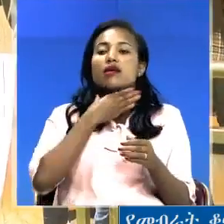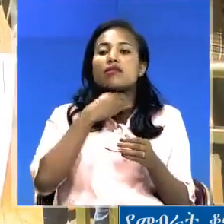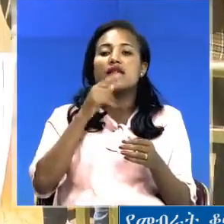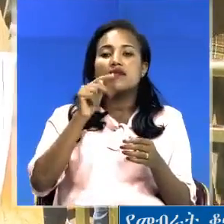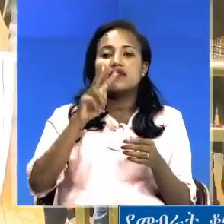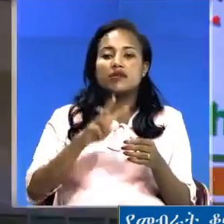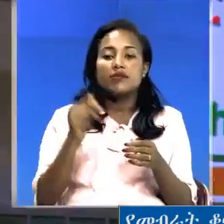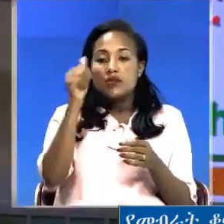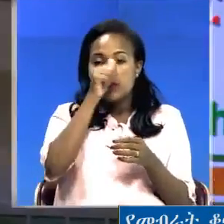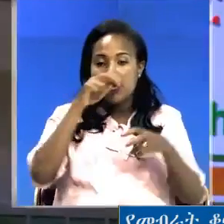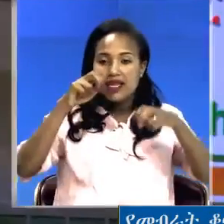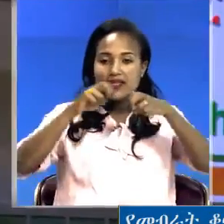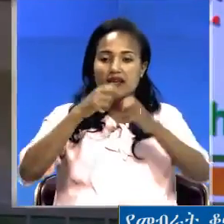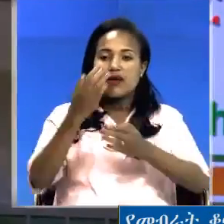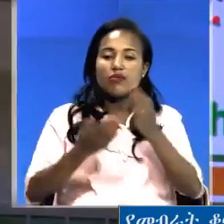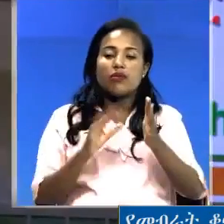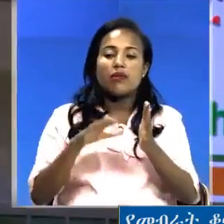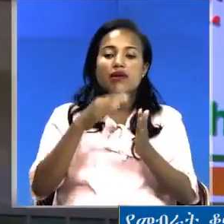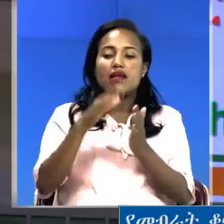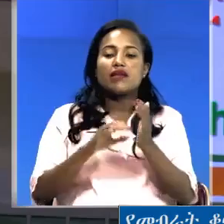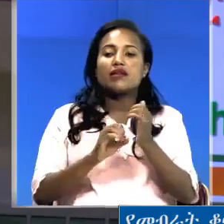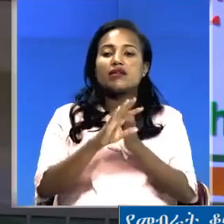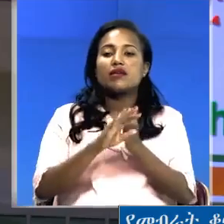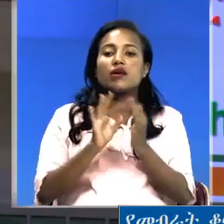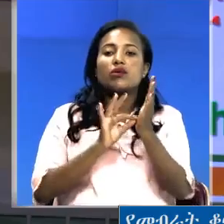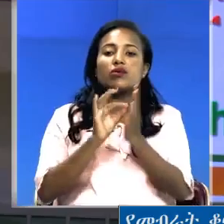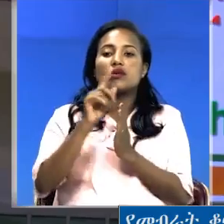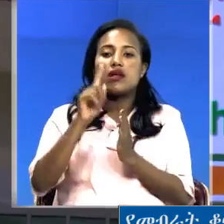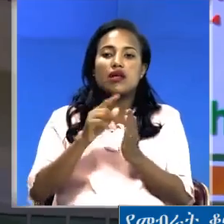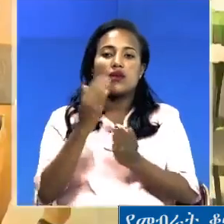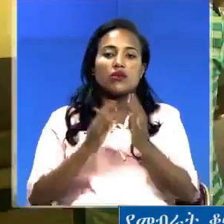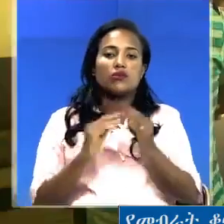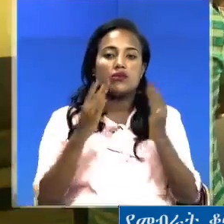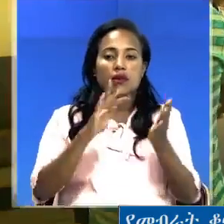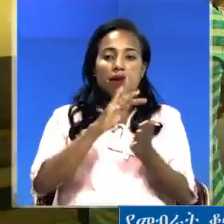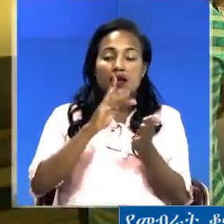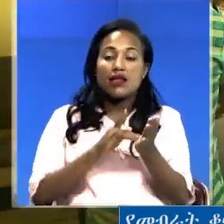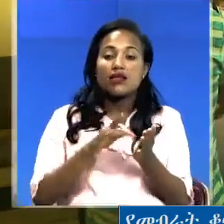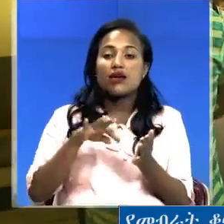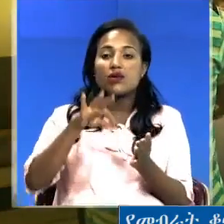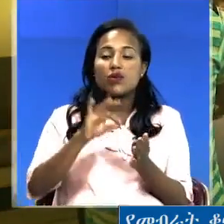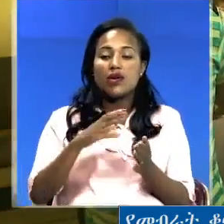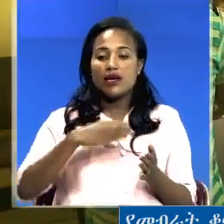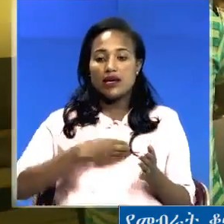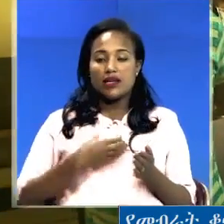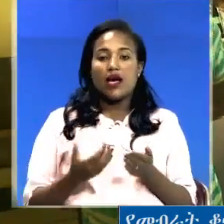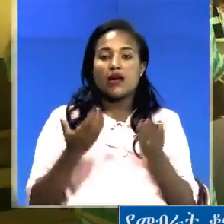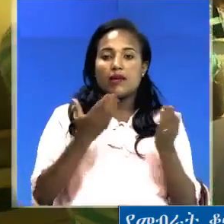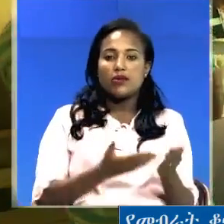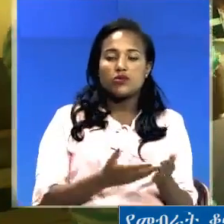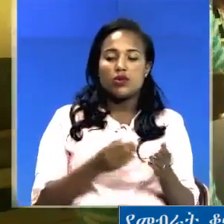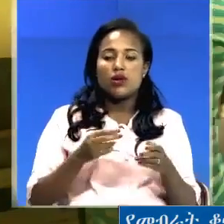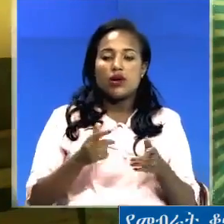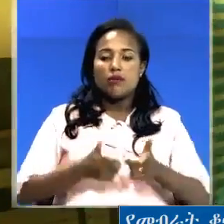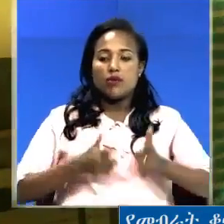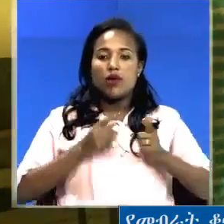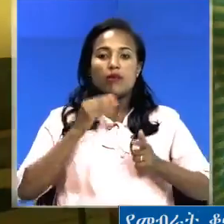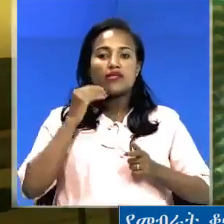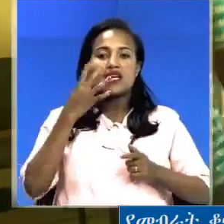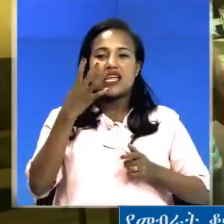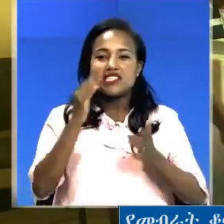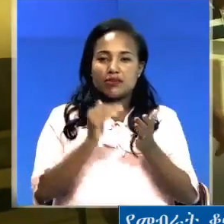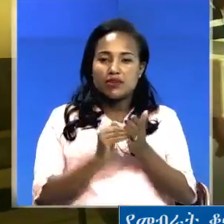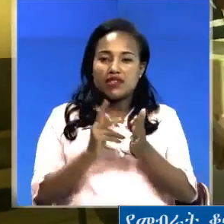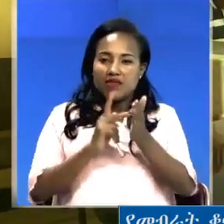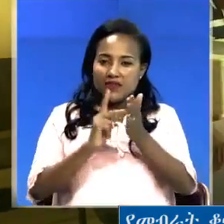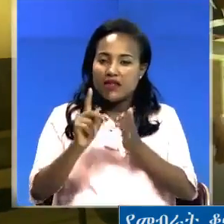በኢትዮጵያ ኤሌክትሪክ አገልግሎት በባህር ዳር ዲስትሪክት በቁጥር 1 አገልግሎት መስጫ ማዕከል ተገኝቶ ቅሬታ አቅራቢዎቹም ለመኖሪያ ቤት እስከ 14000 ብር ክፍያ